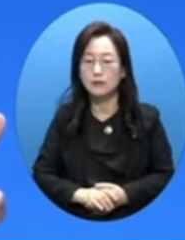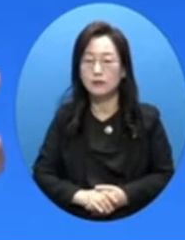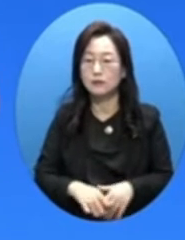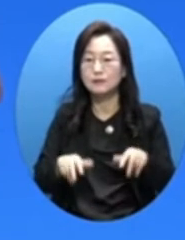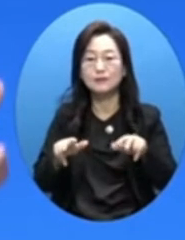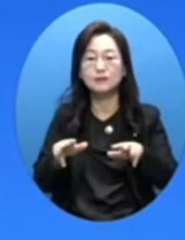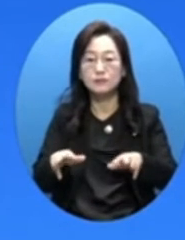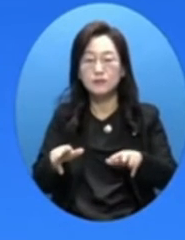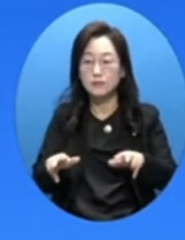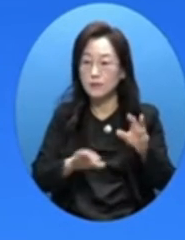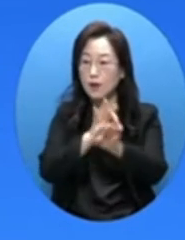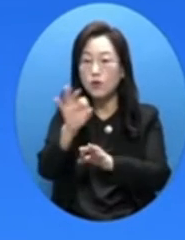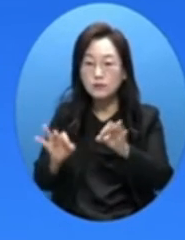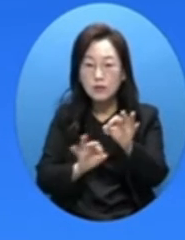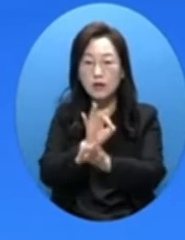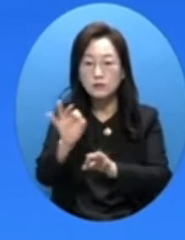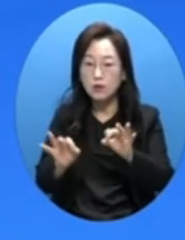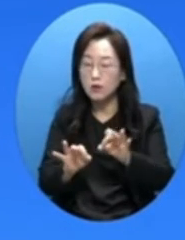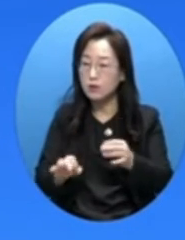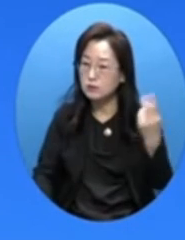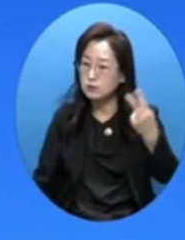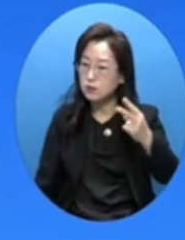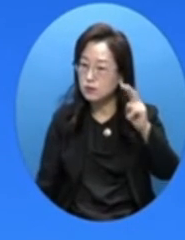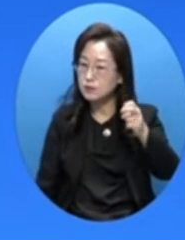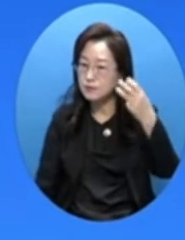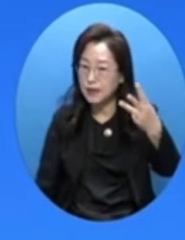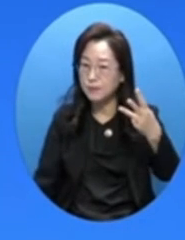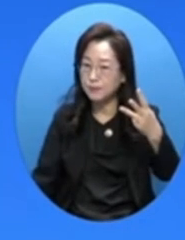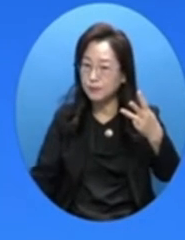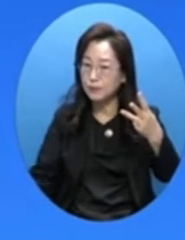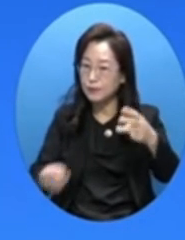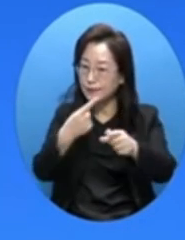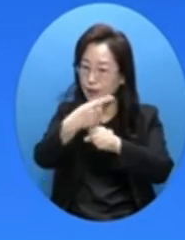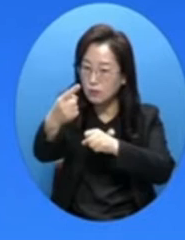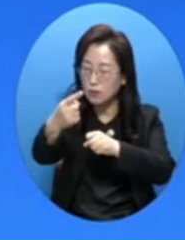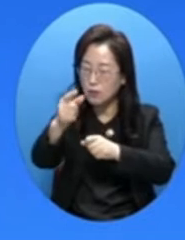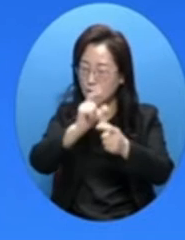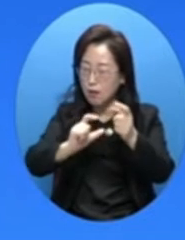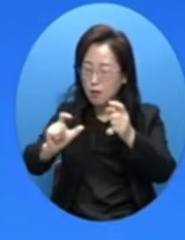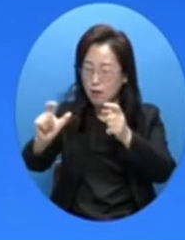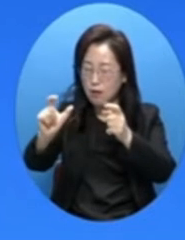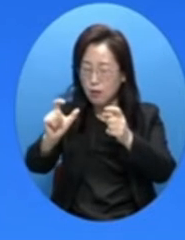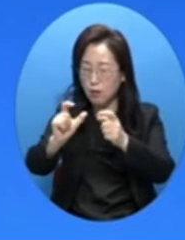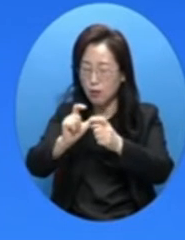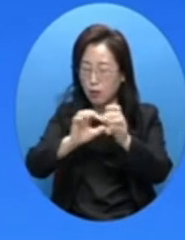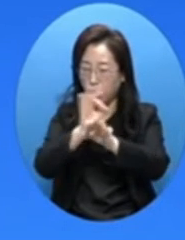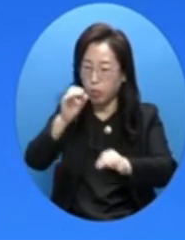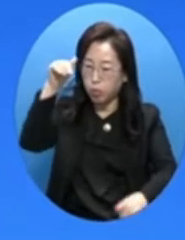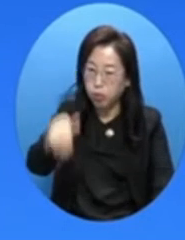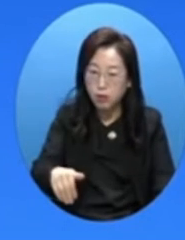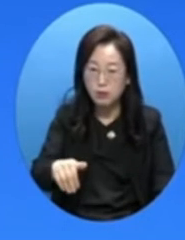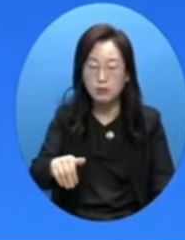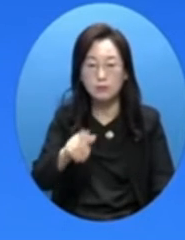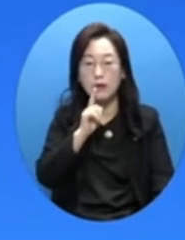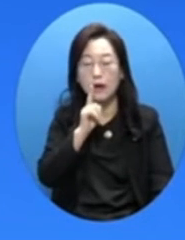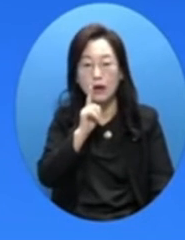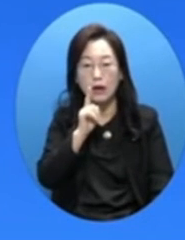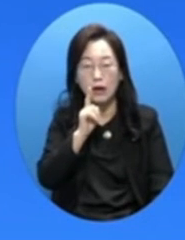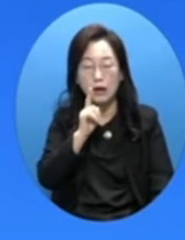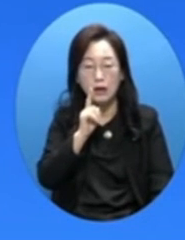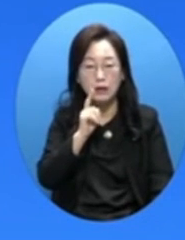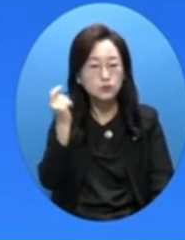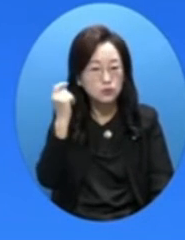지금 경적으로 2023년 한 해가 가장 어려운 한 해가 될 것이라고 모든 사람들이 그렇게